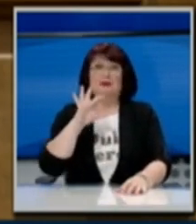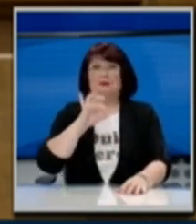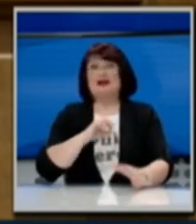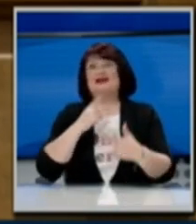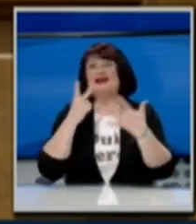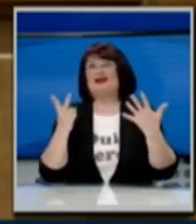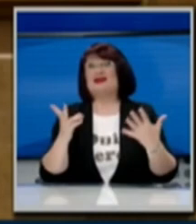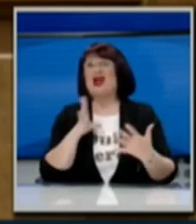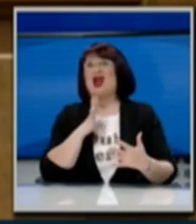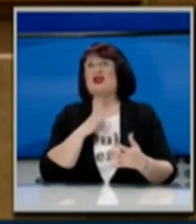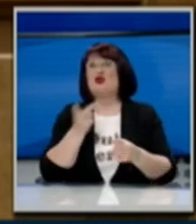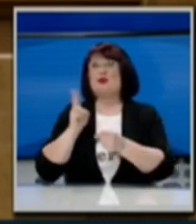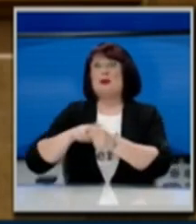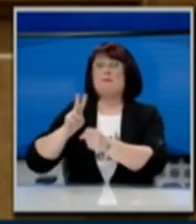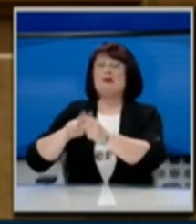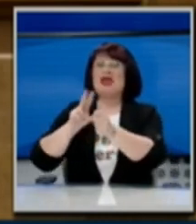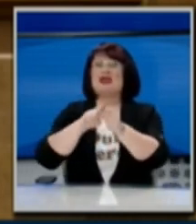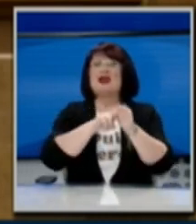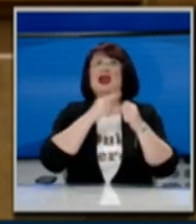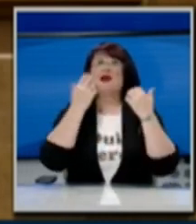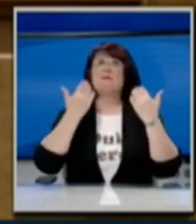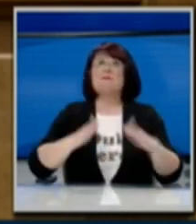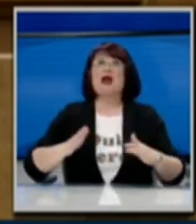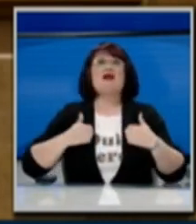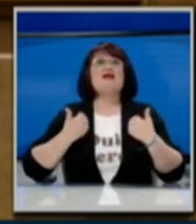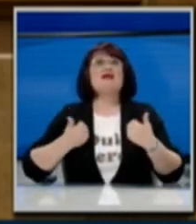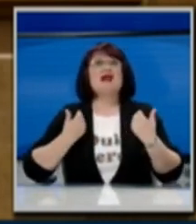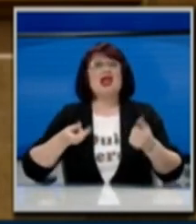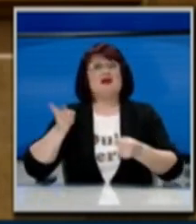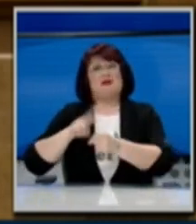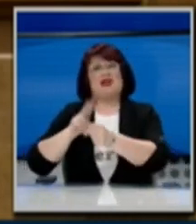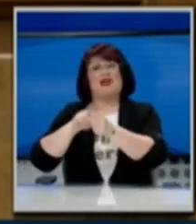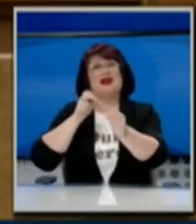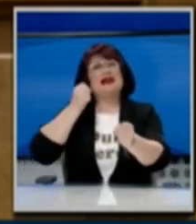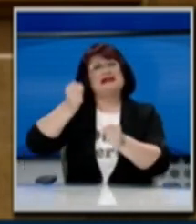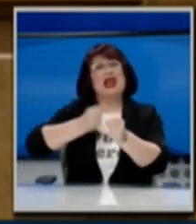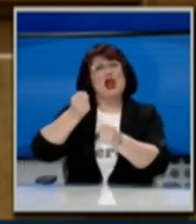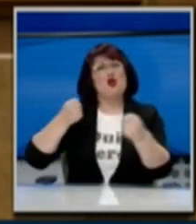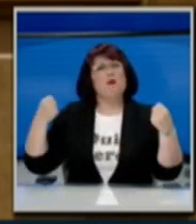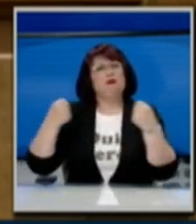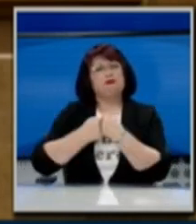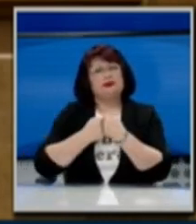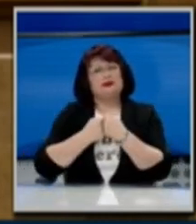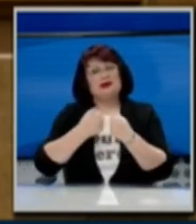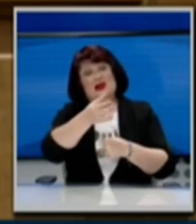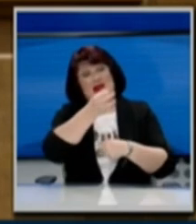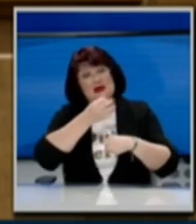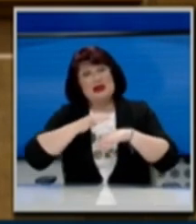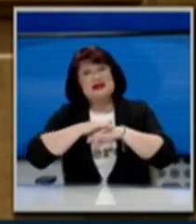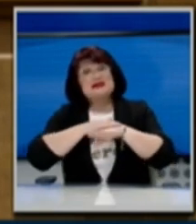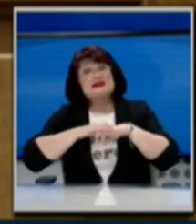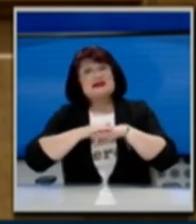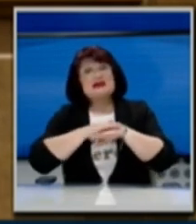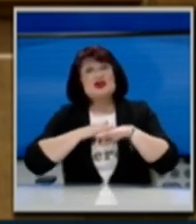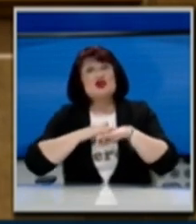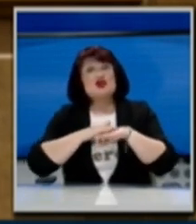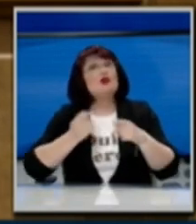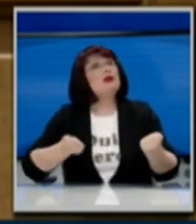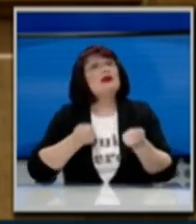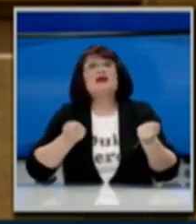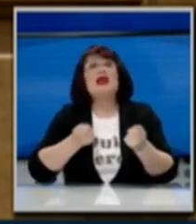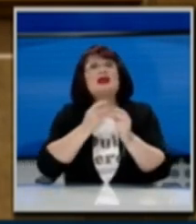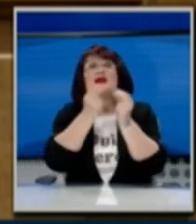57 ψυχές χάθηκαν. Νέοι άνθρωποι, ζητήσατε συγγνώμη. Τι